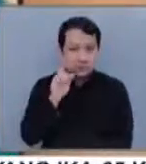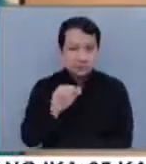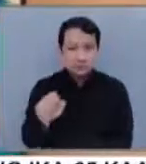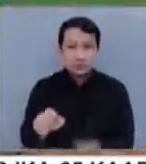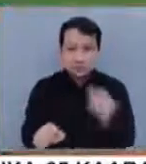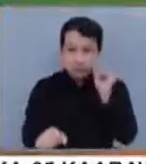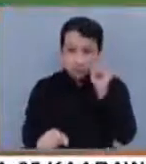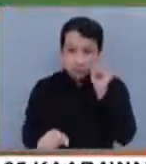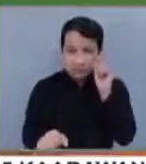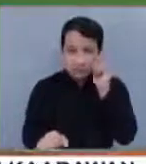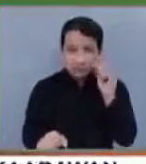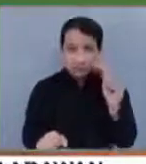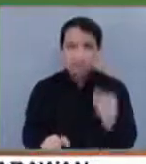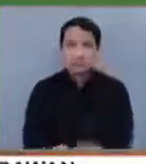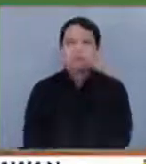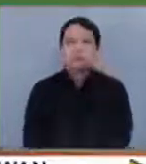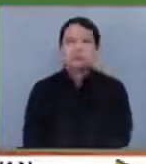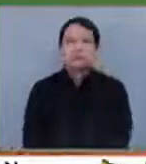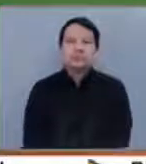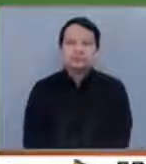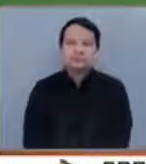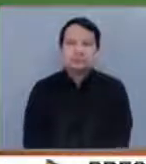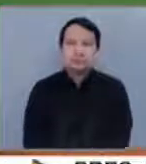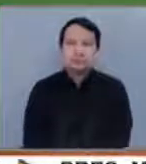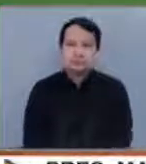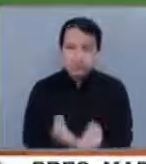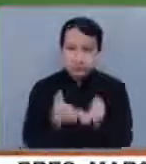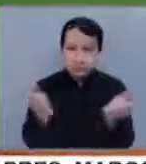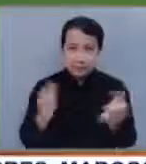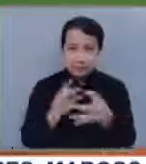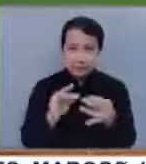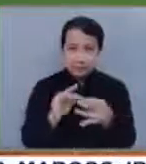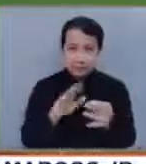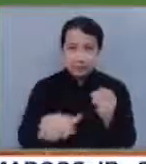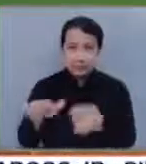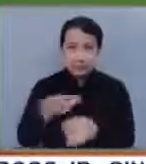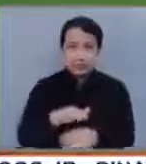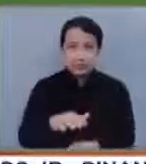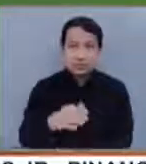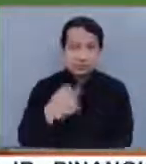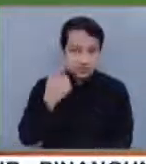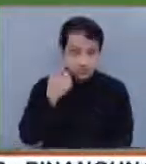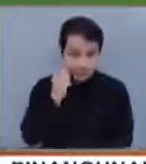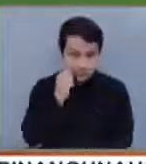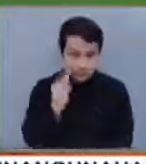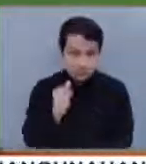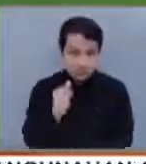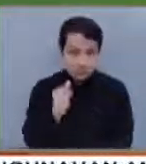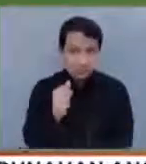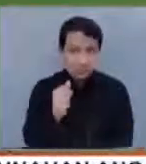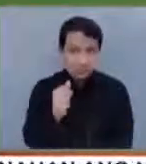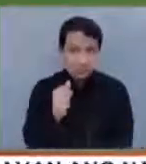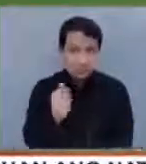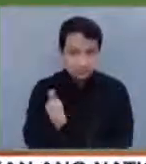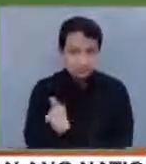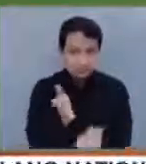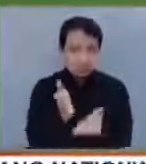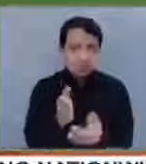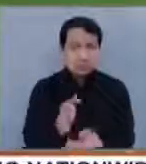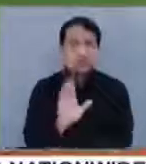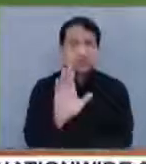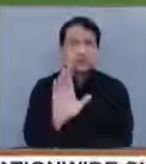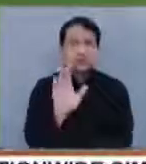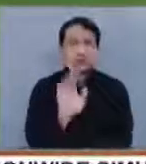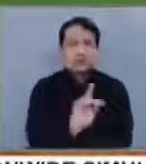Jung-Jae. Sa ibang kwento naman, Gerald Anderson, aba, may hamon sa bashers nila